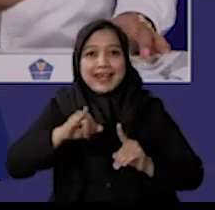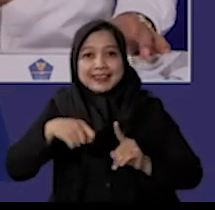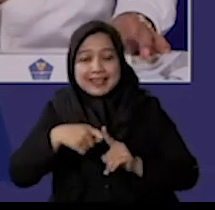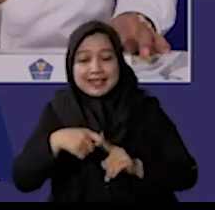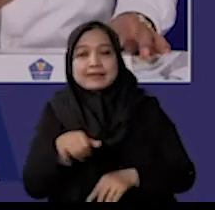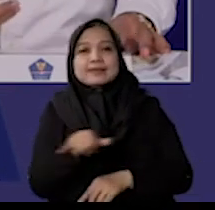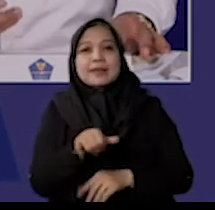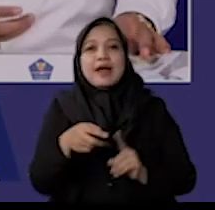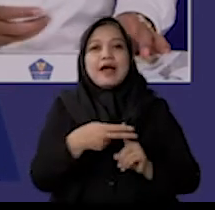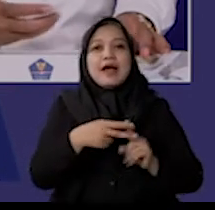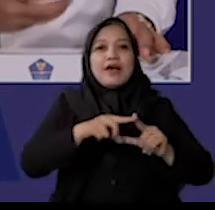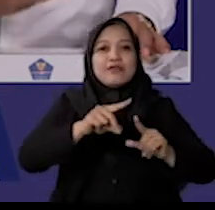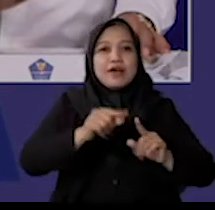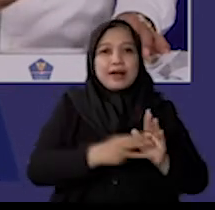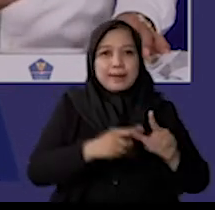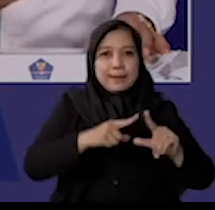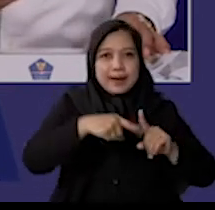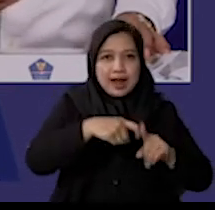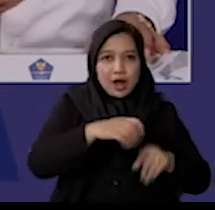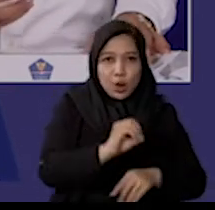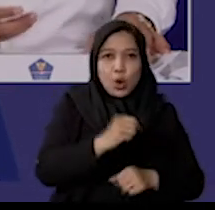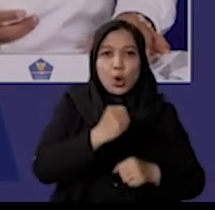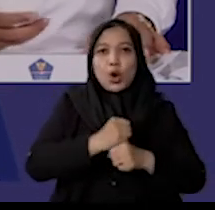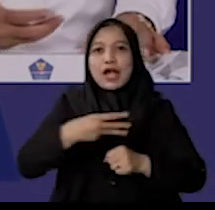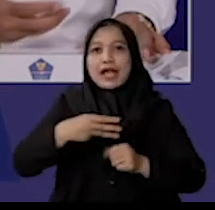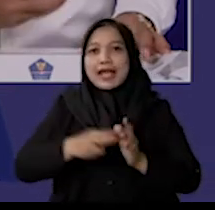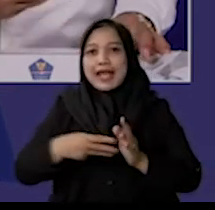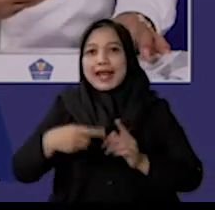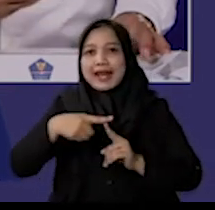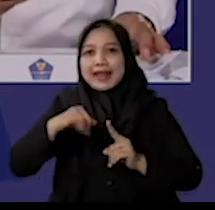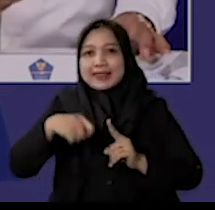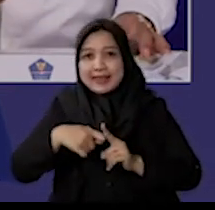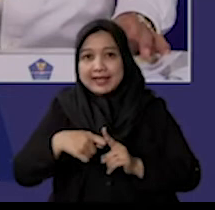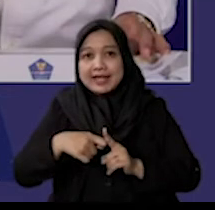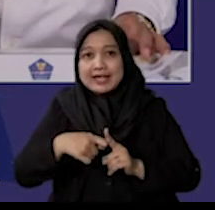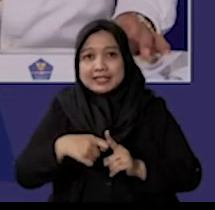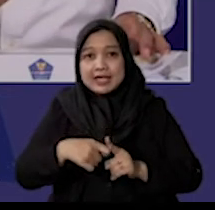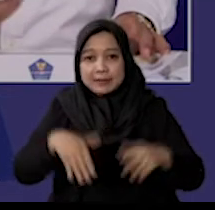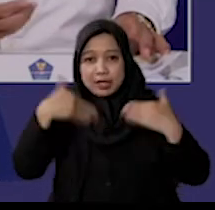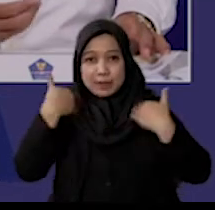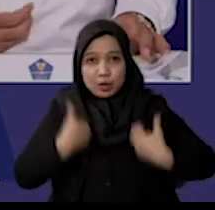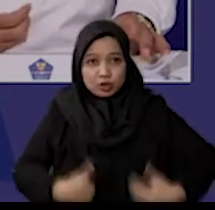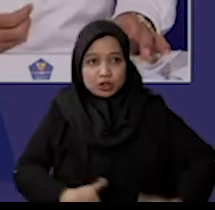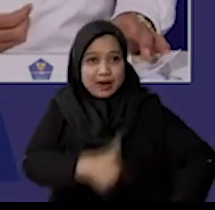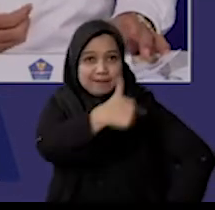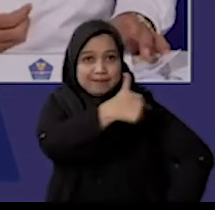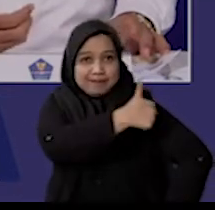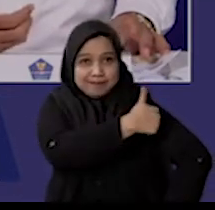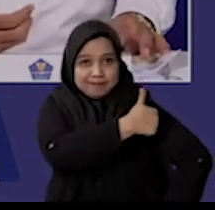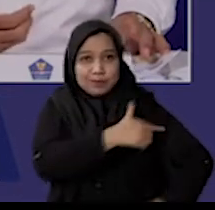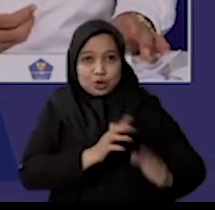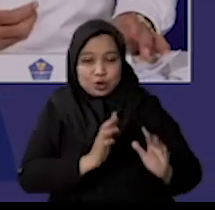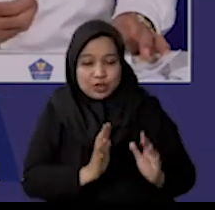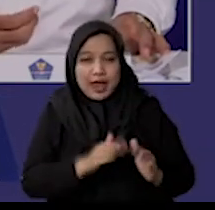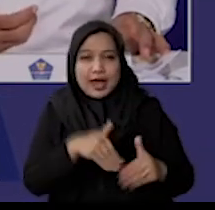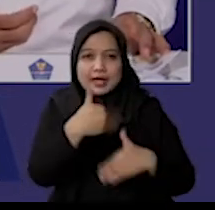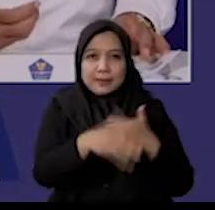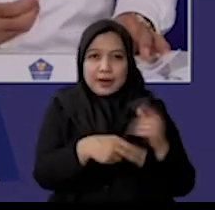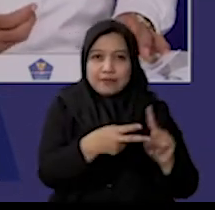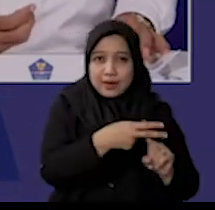bagaimana proses vaksin itu tersebut masuk kepada manusia dan melalui proses farmakokinetik